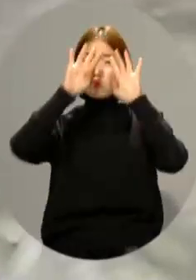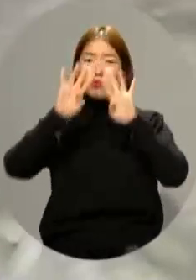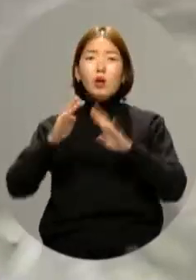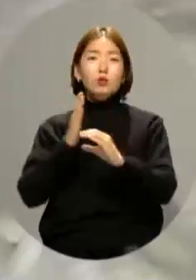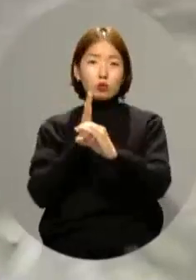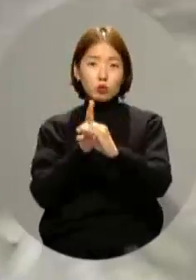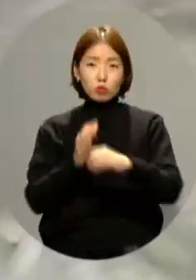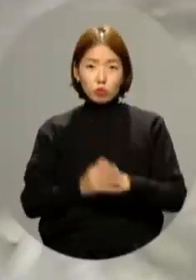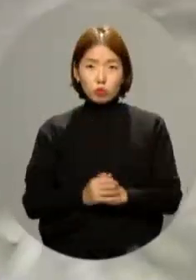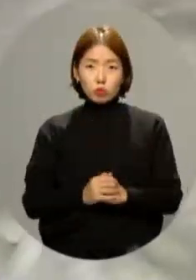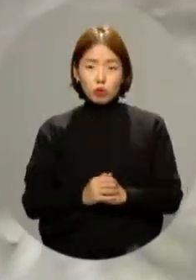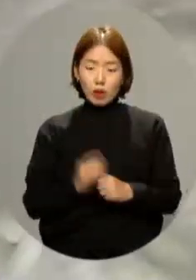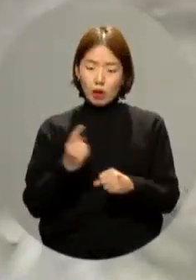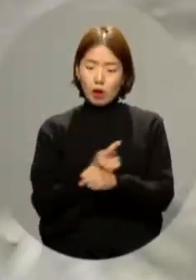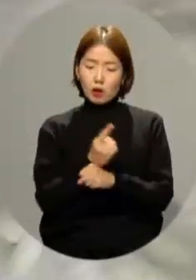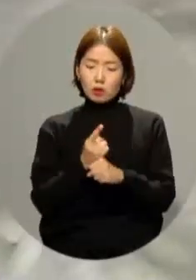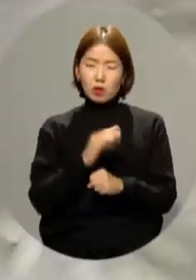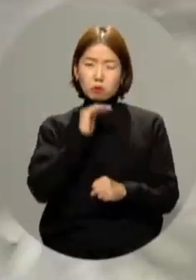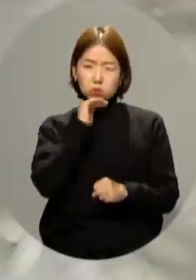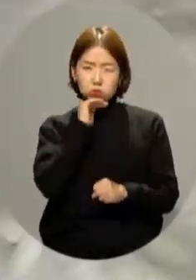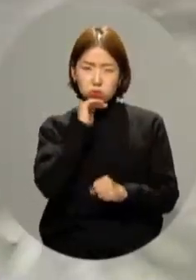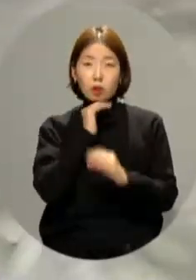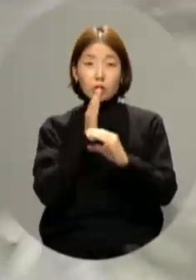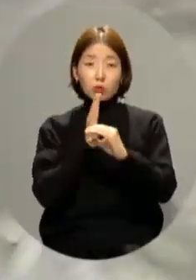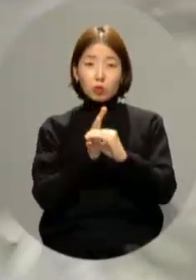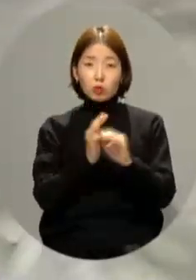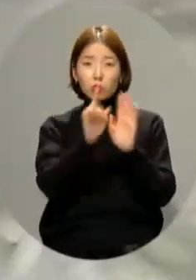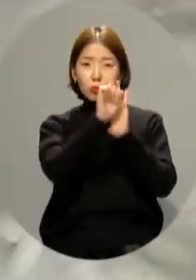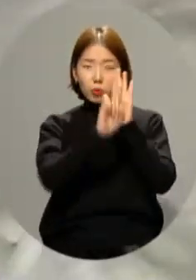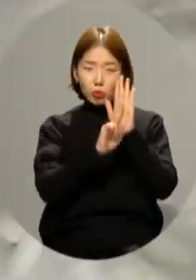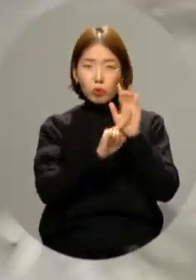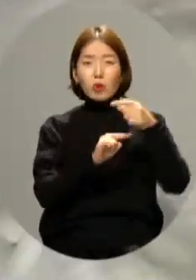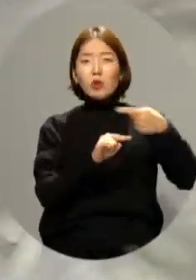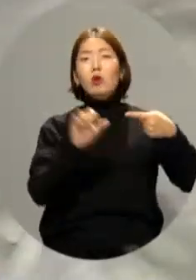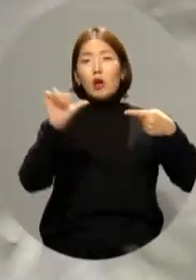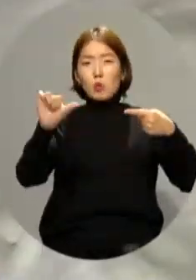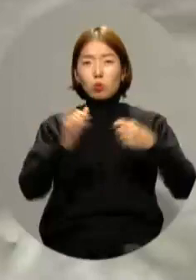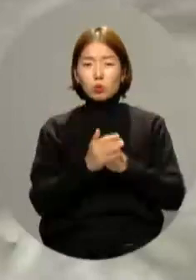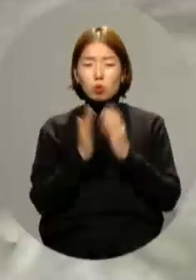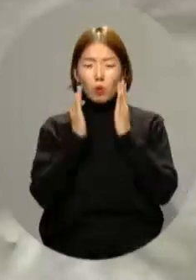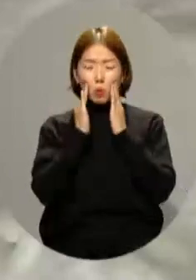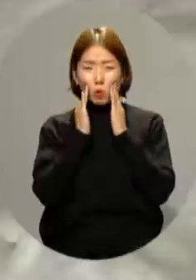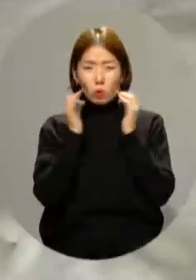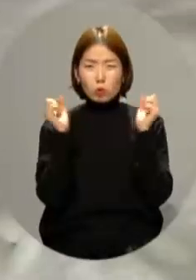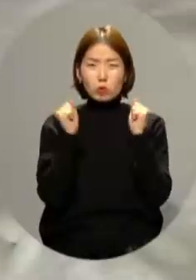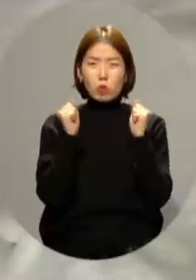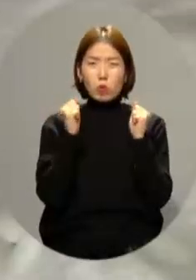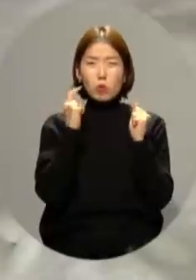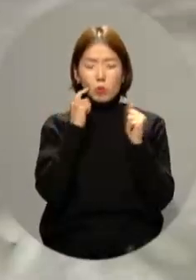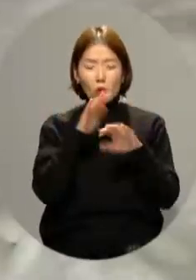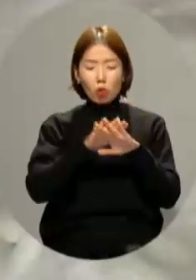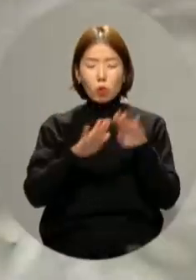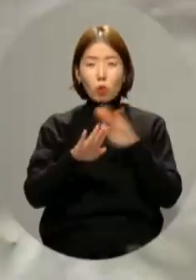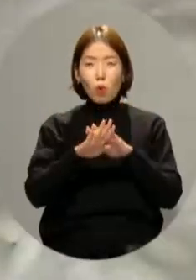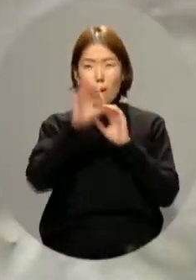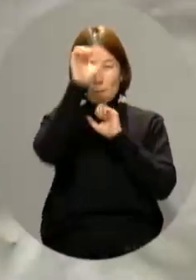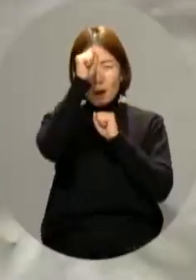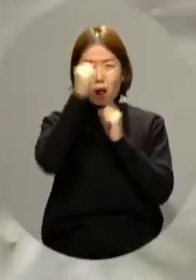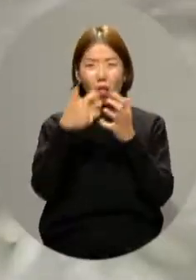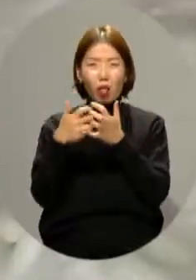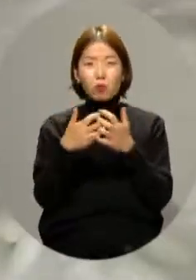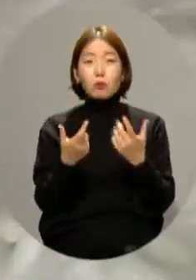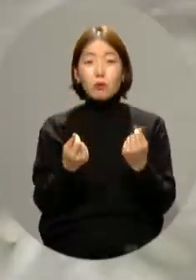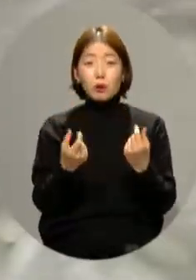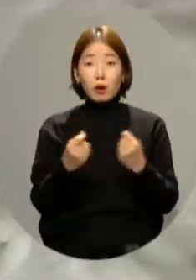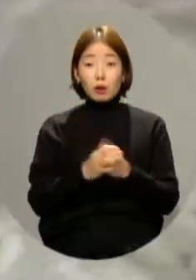있는데요. 제가 지금 여기 1시간째 대기하고 있는데 현재 온도 영하 5도입니다. 볼이 차갑다 못해 시렵고요. 손끝, 발끝 모두 꽁꽁